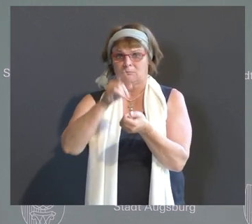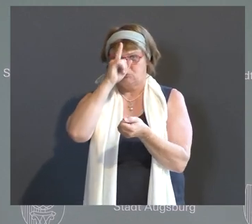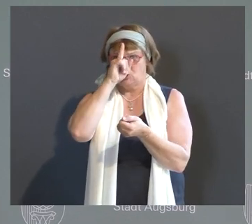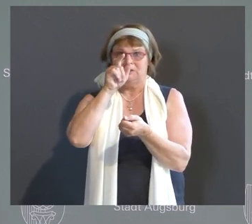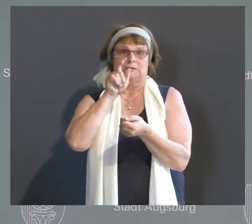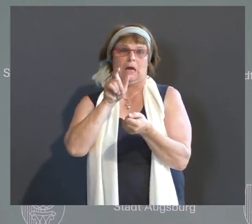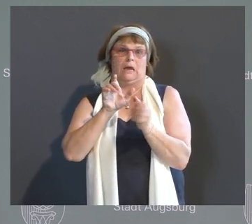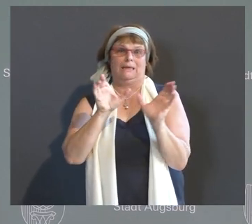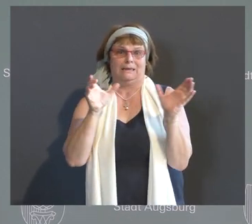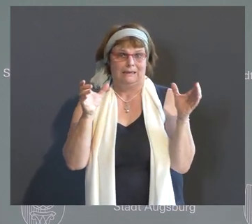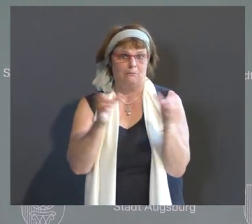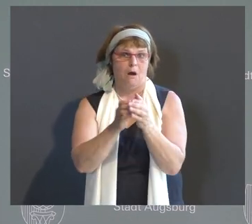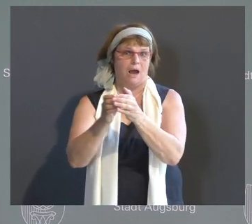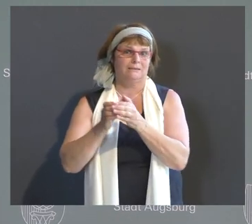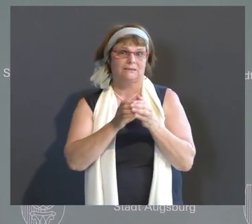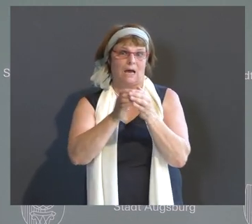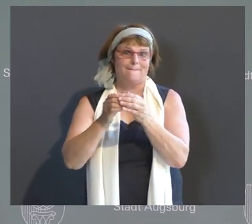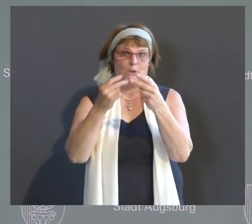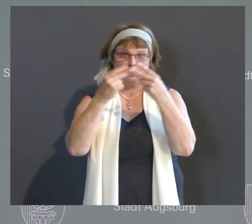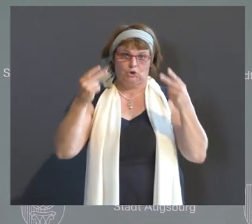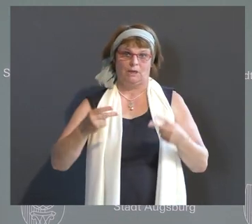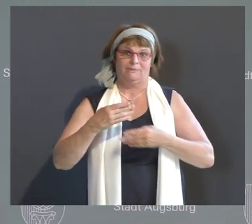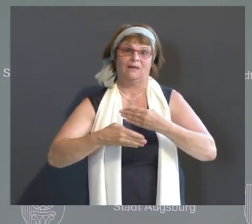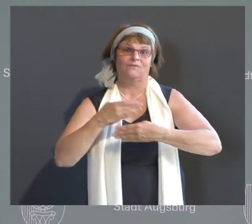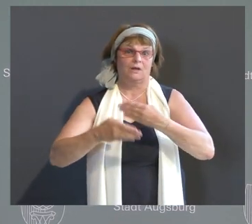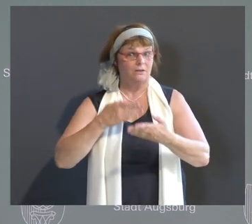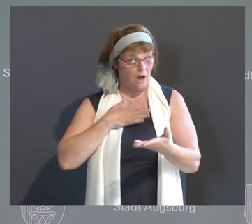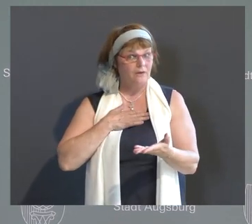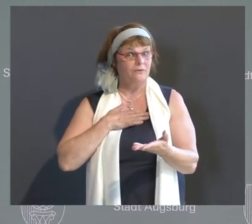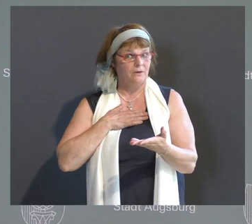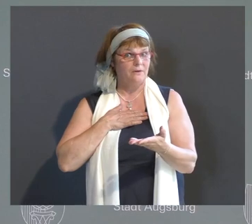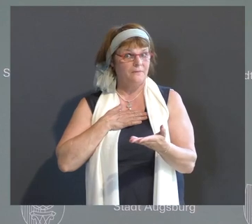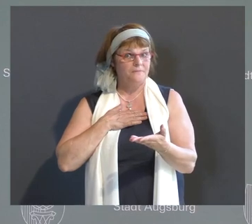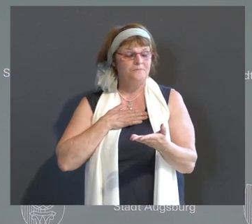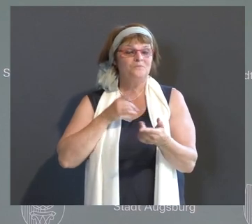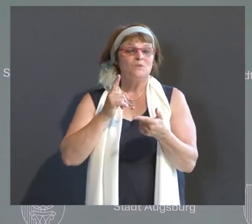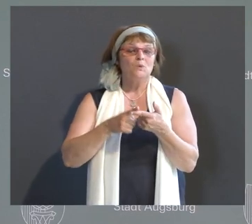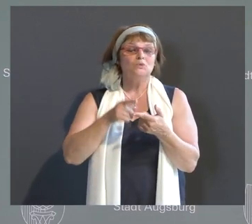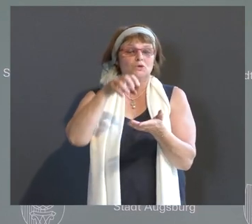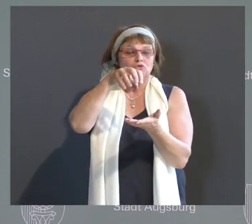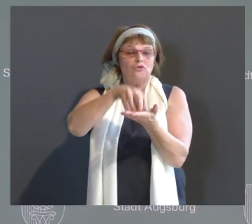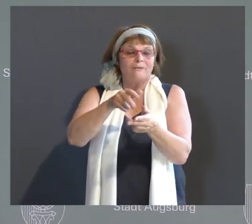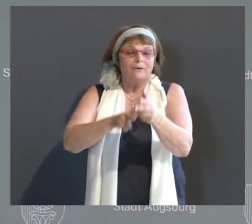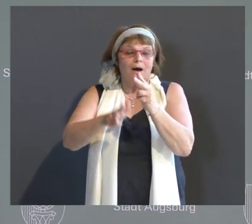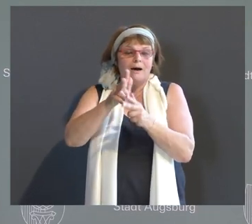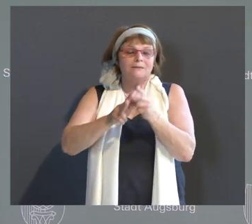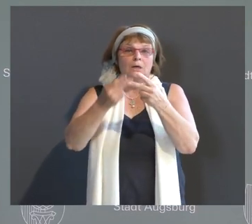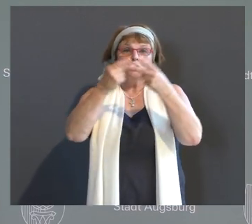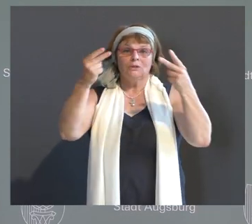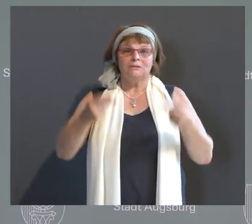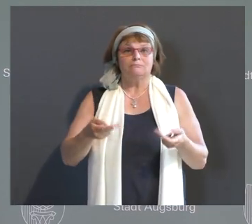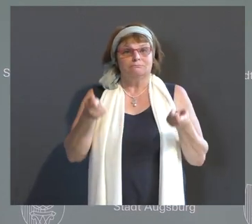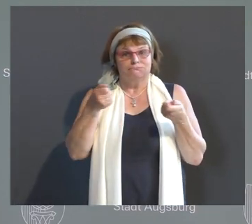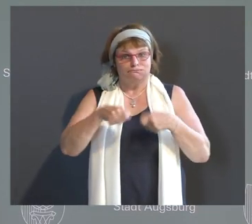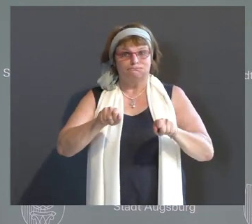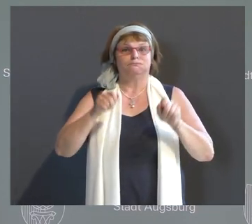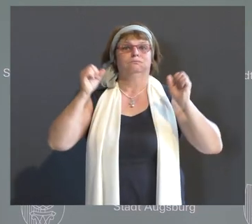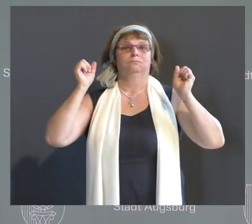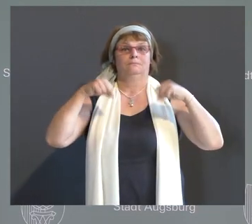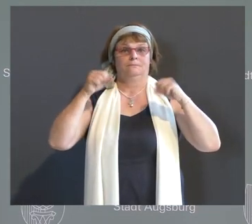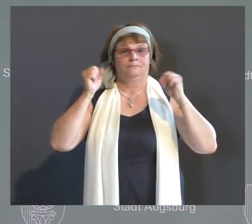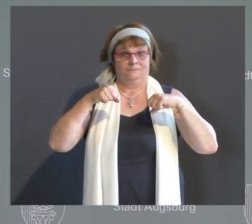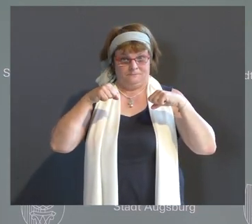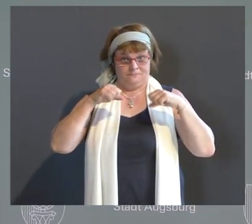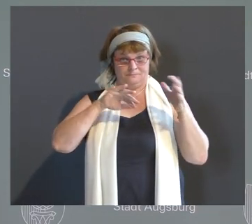2021 auch mit den Erfahrungen aus dem letzten Sommer konzipiert und der Stadtrat hat das Konzept beschlossen. Die